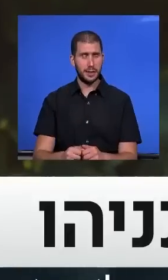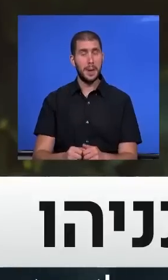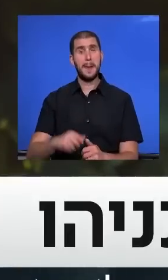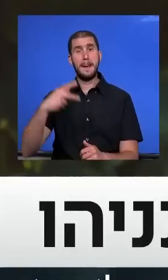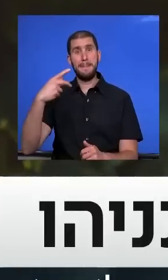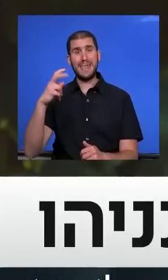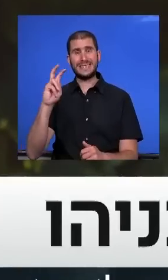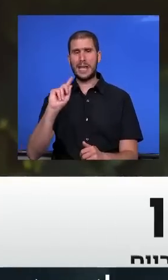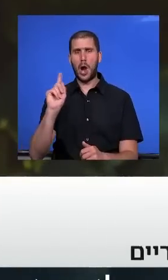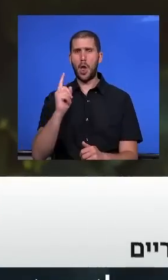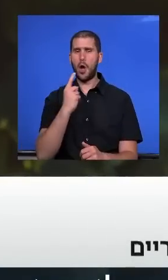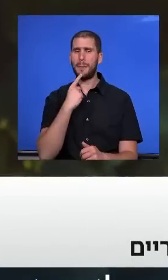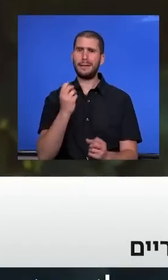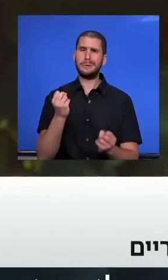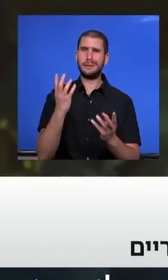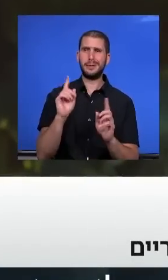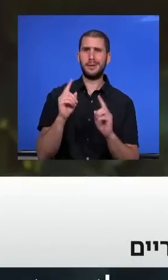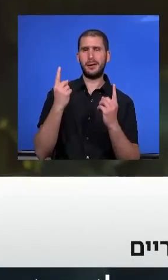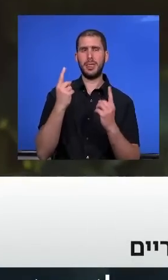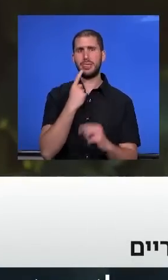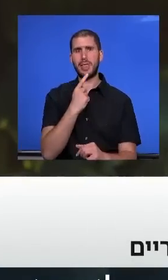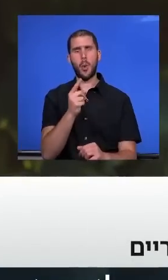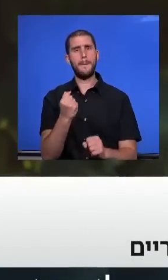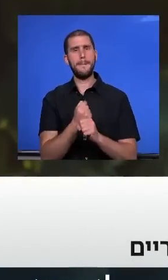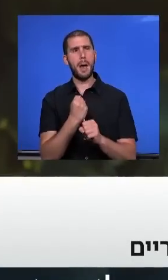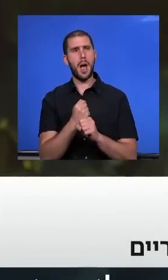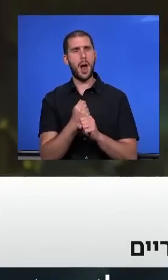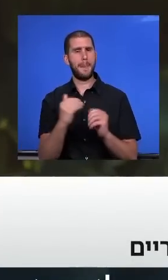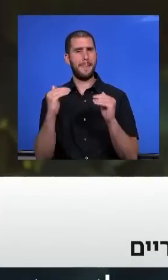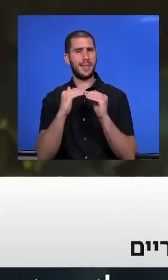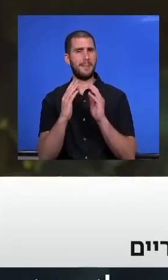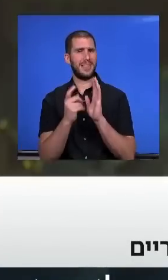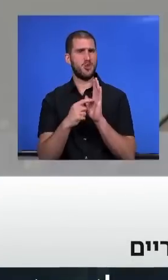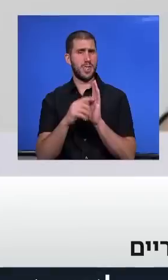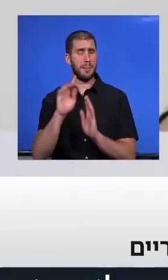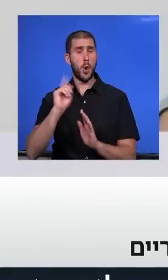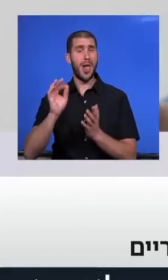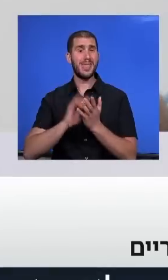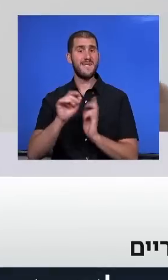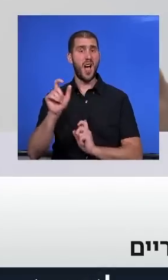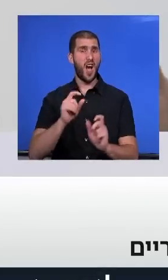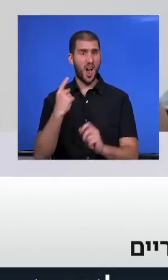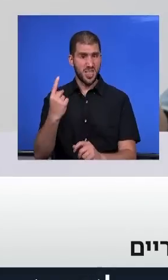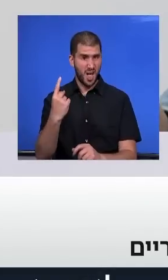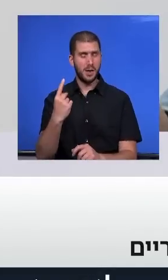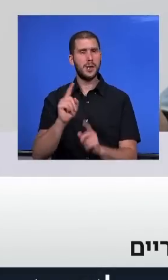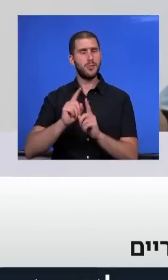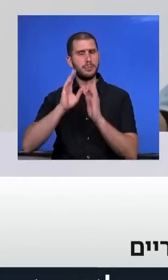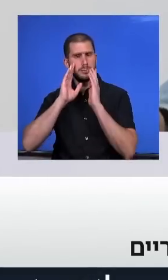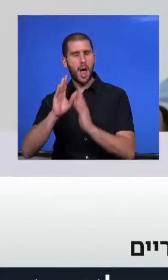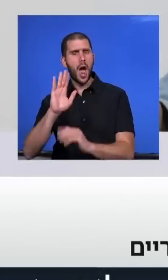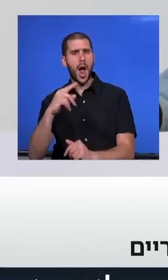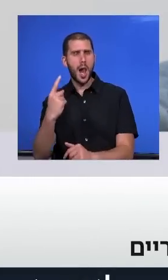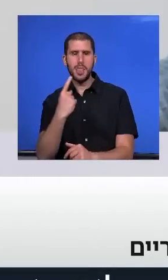טוען בדרך אגב את הטענה שהוא פעל למעשה לבקשת נתניהו. כל כתב ההגנה שלו למעשה נשען על